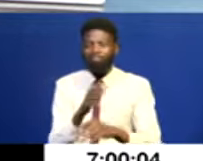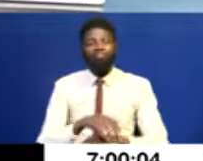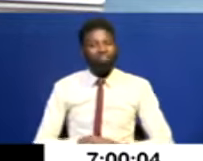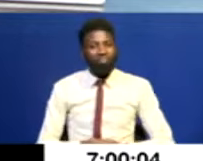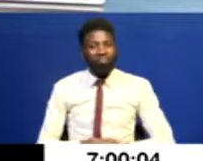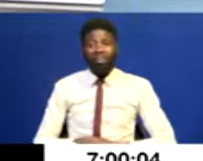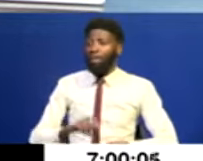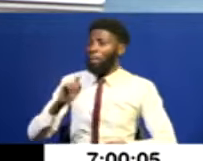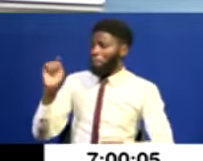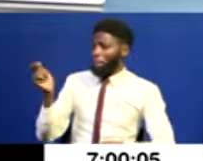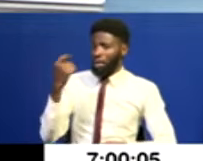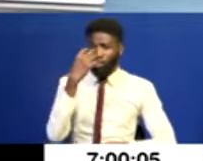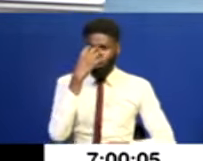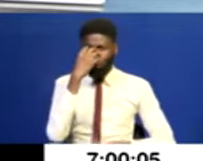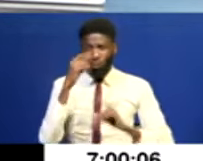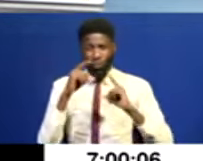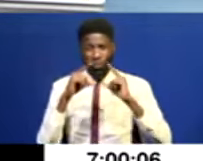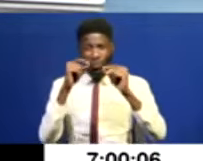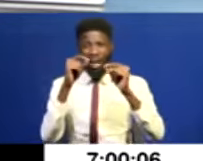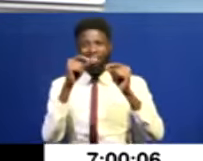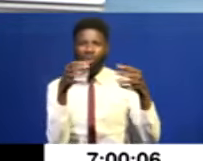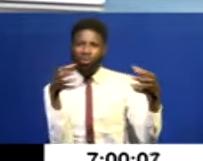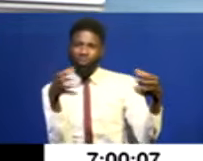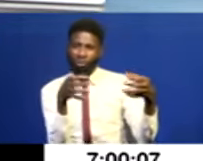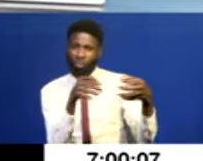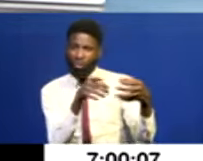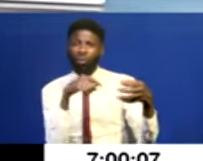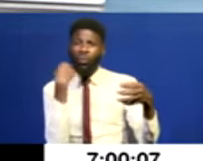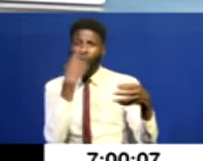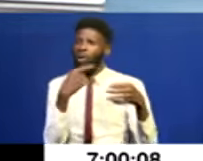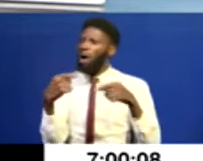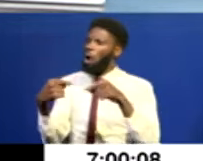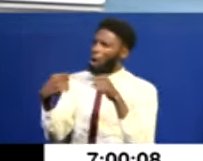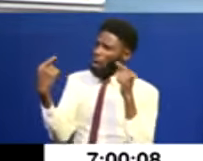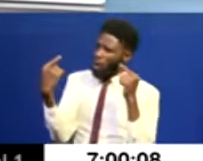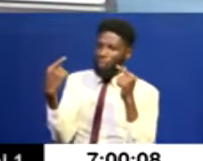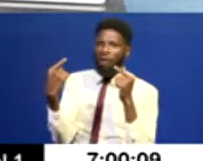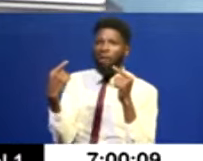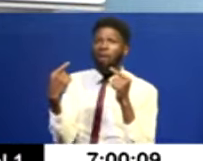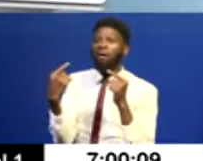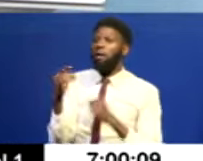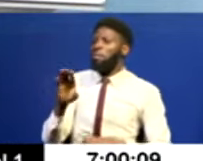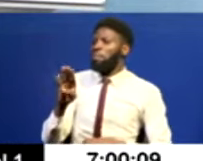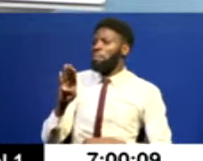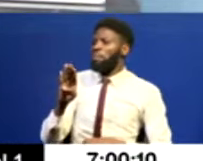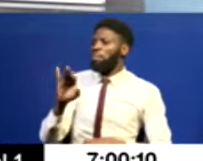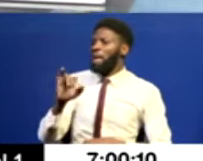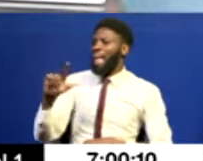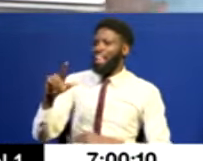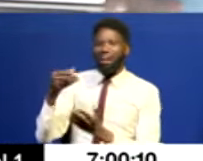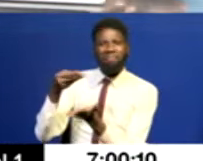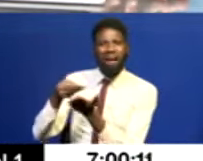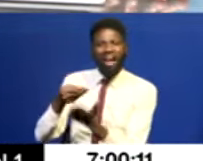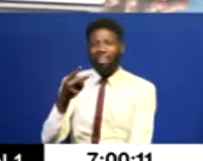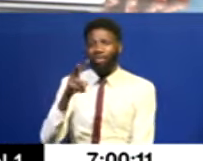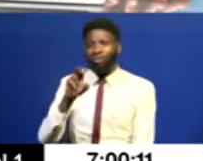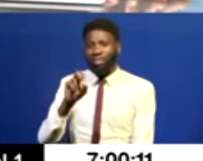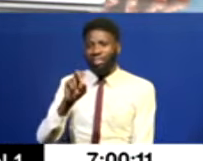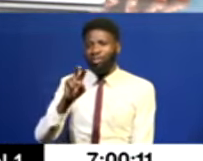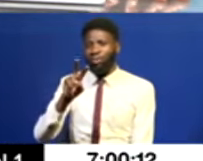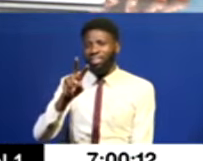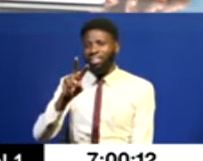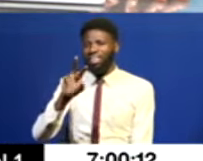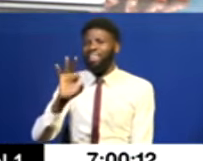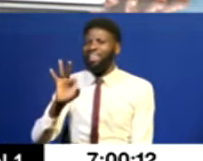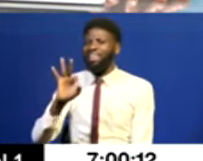Ruto amewakosoa wale wanaopinga mswada wa fedha wa mwaka 2023, akiwarai kutoingiza siasa katika